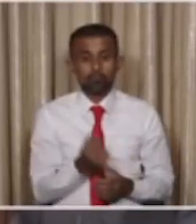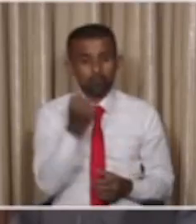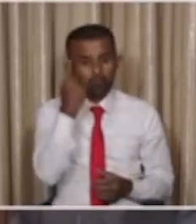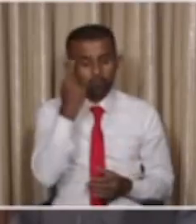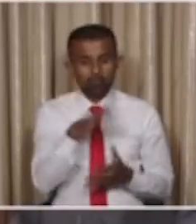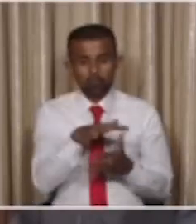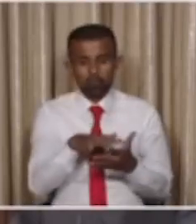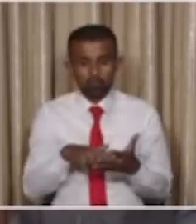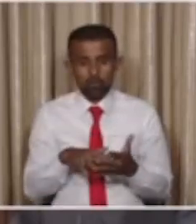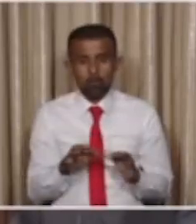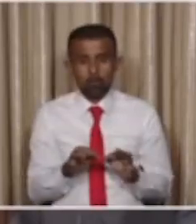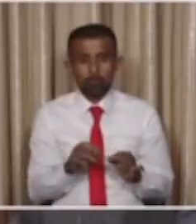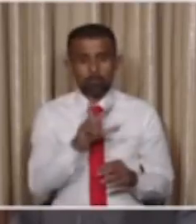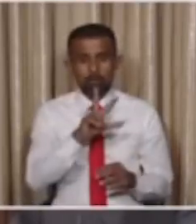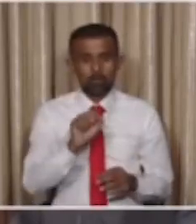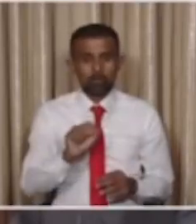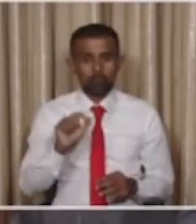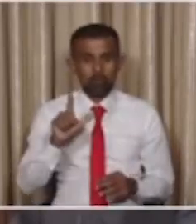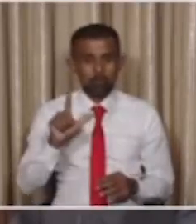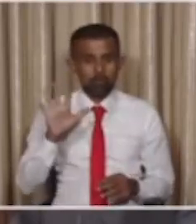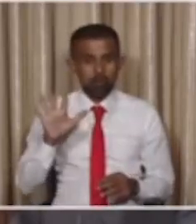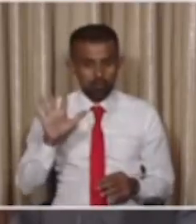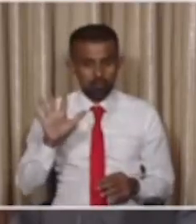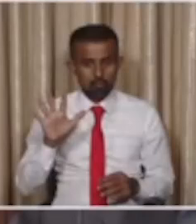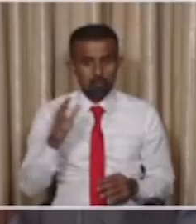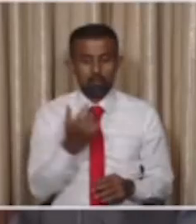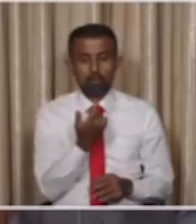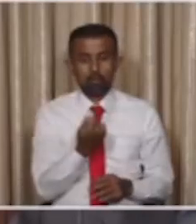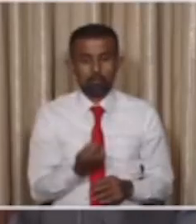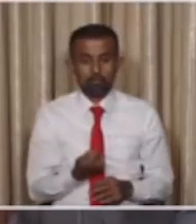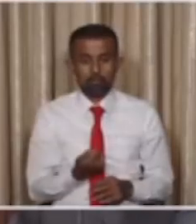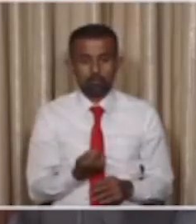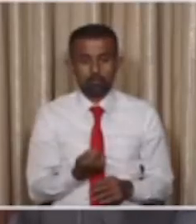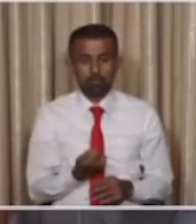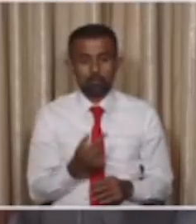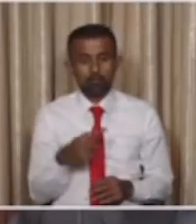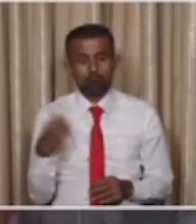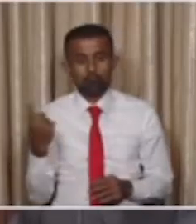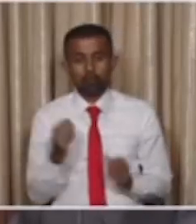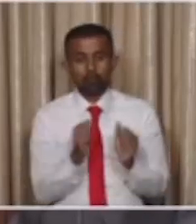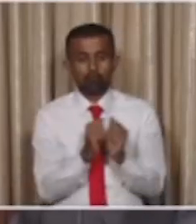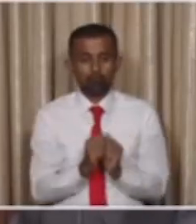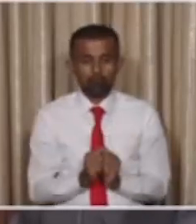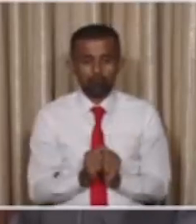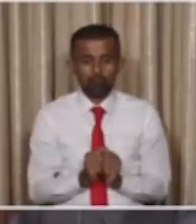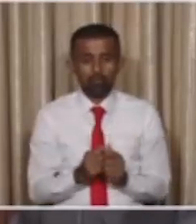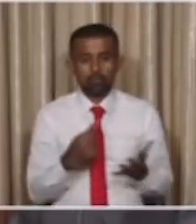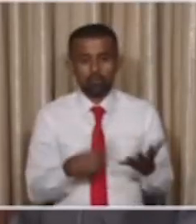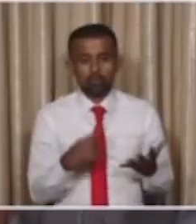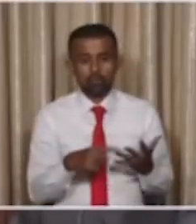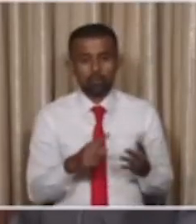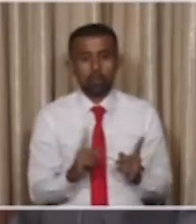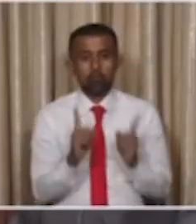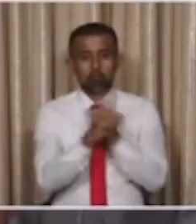යෝජනාව බිලියන 8.75ක මුදලක් අර වෙනත් කාරණා කීපයකින් මාරු